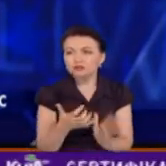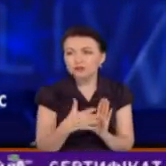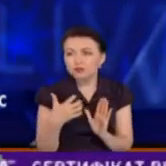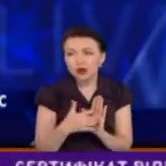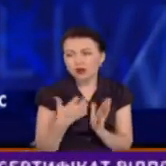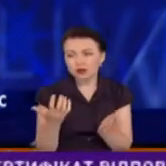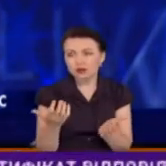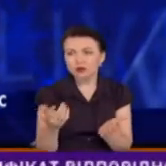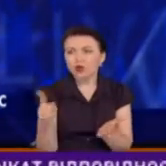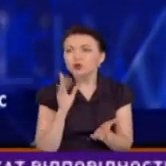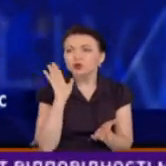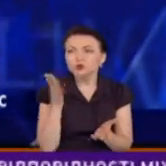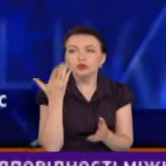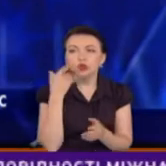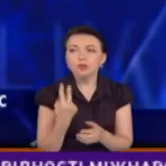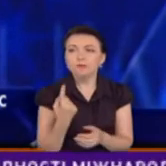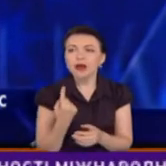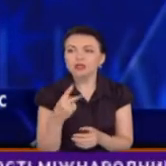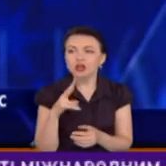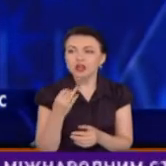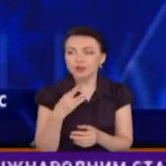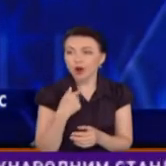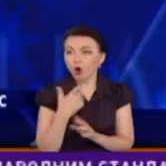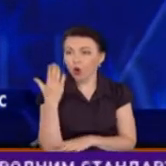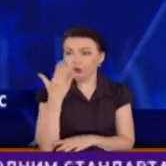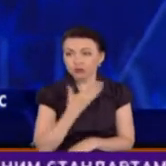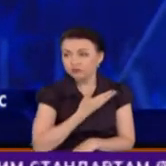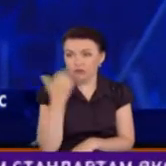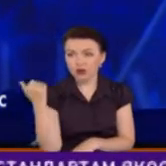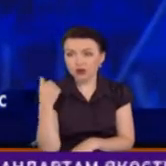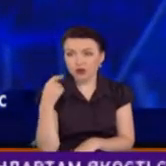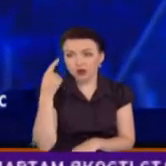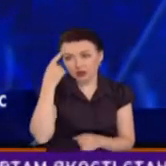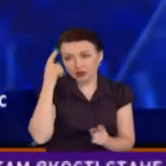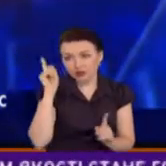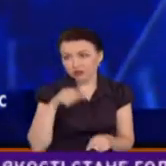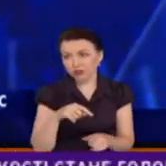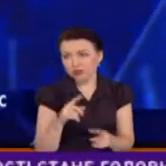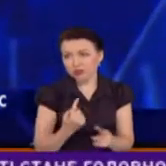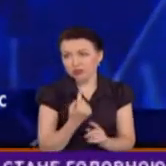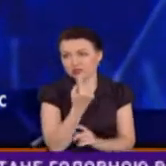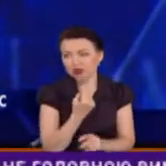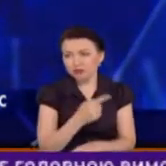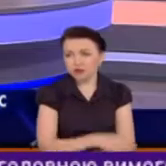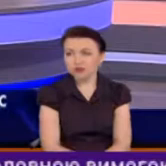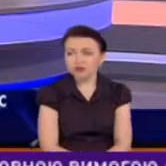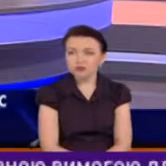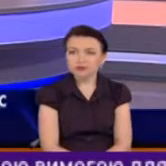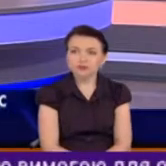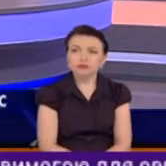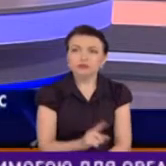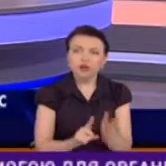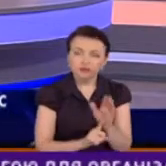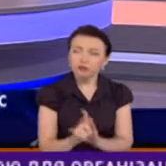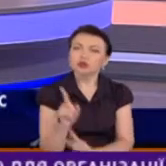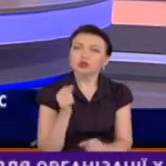Що буде, коли буде 1 липня, а він не буде проголосований, відомо тільки там. Але він починає працювати.